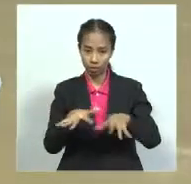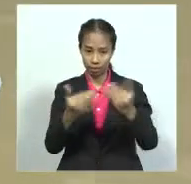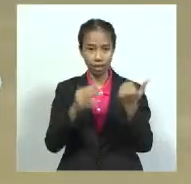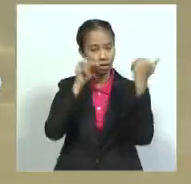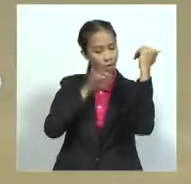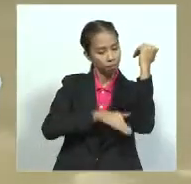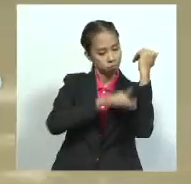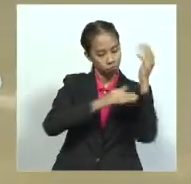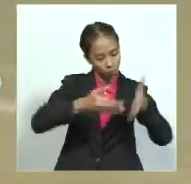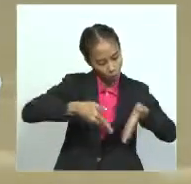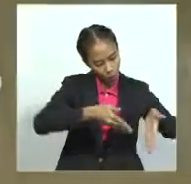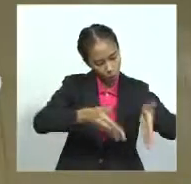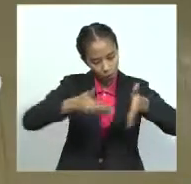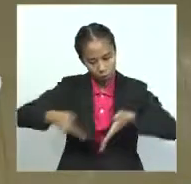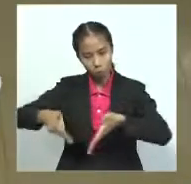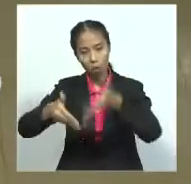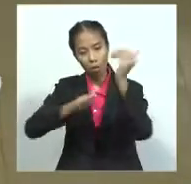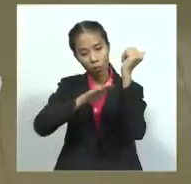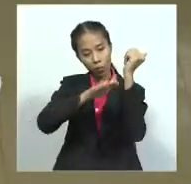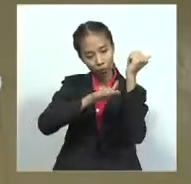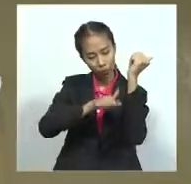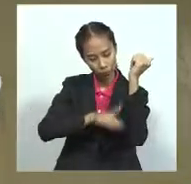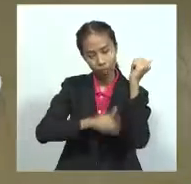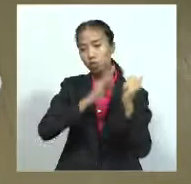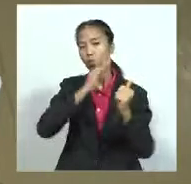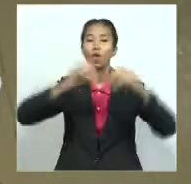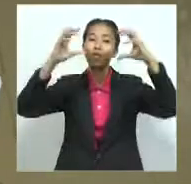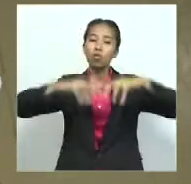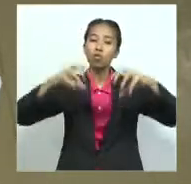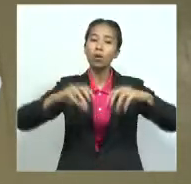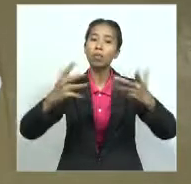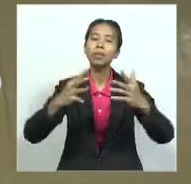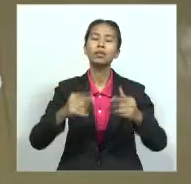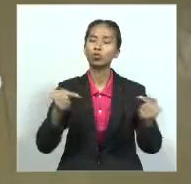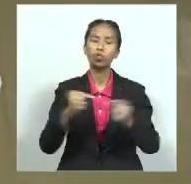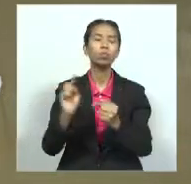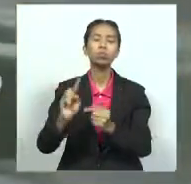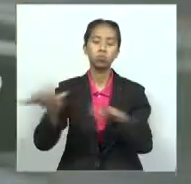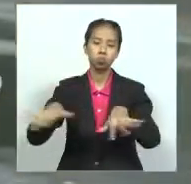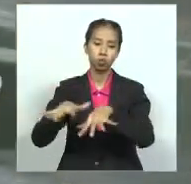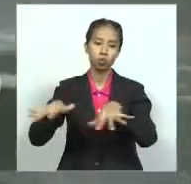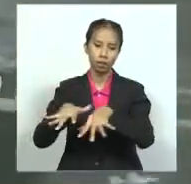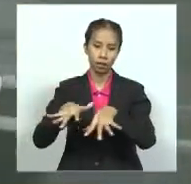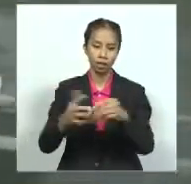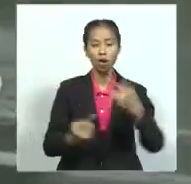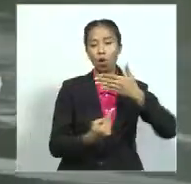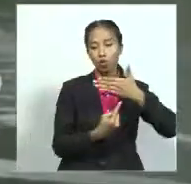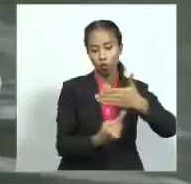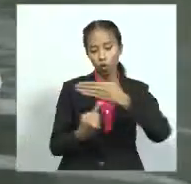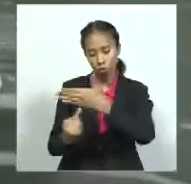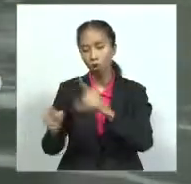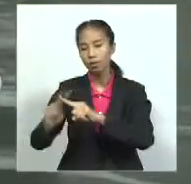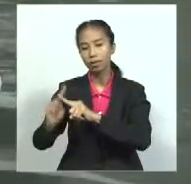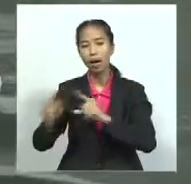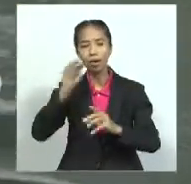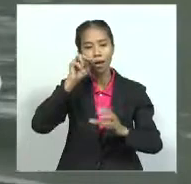ดับน้ำตามคลองต่างๆลดลงหากฝนไม่ตกลงมาซ้ำก็จะเข้าสู่สภาวะปกติน้ำในซอยต่างๆก็จะสามารถระ